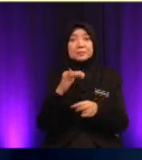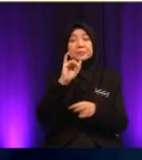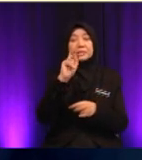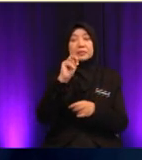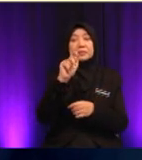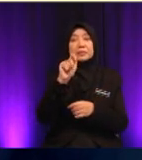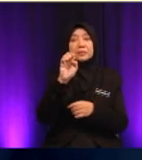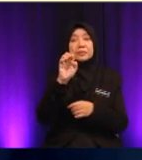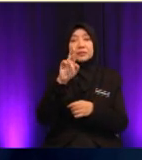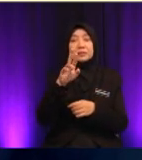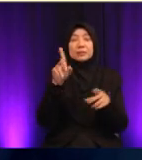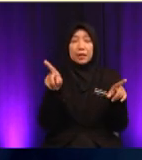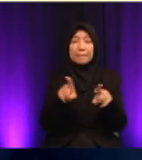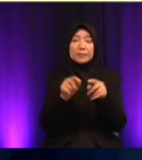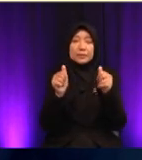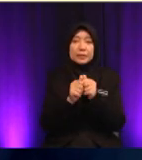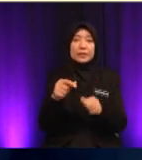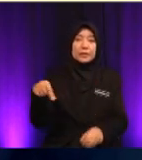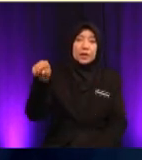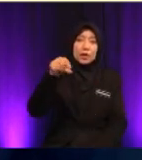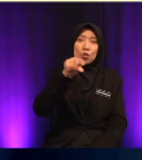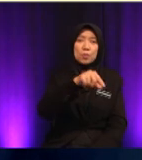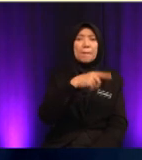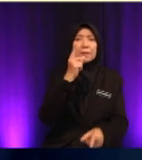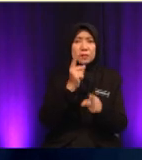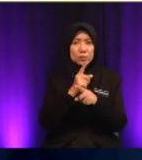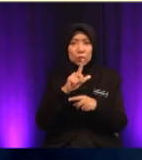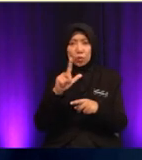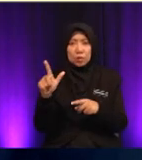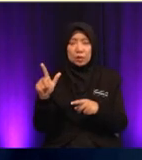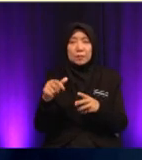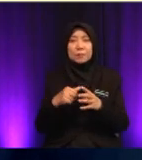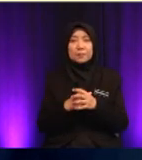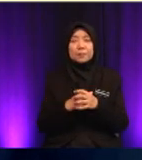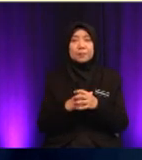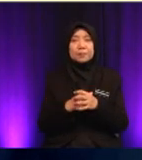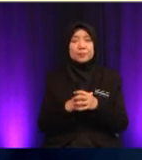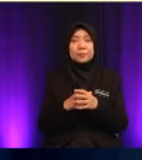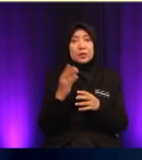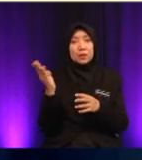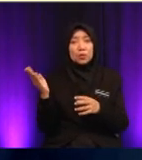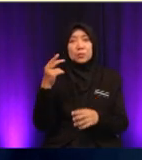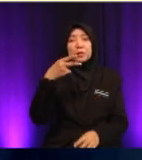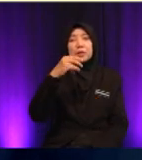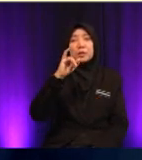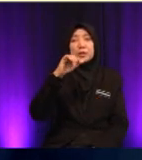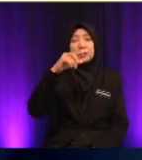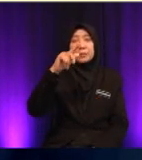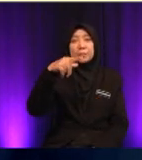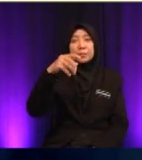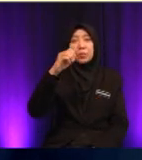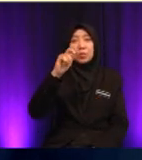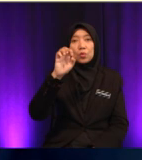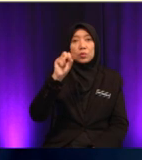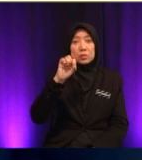dengan gelombang jadi betul hipotesis beliau yang merupakan yang mengatakan bahwa cahaya ataupun Zarah ini